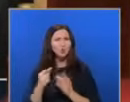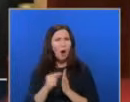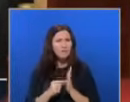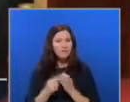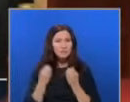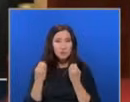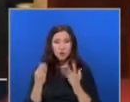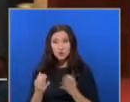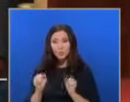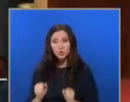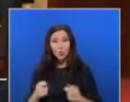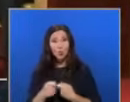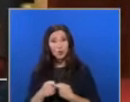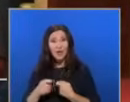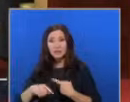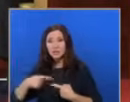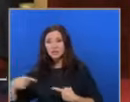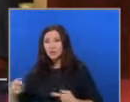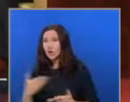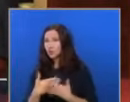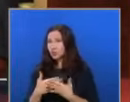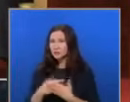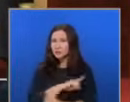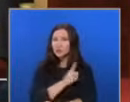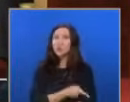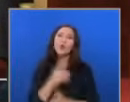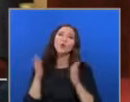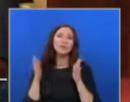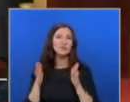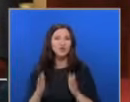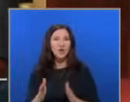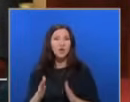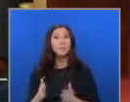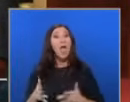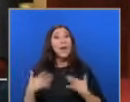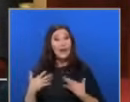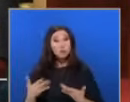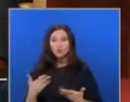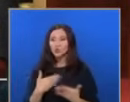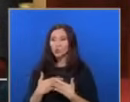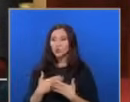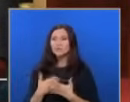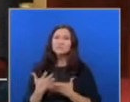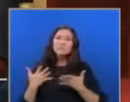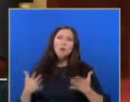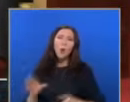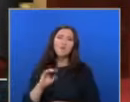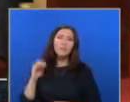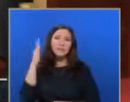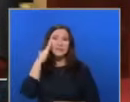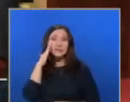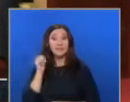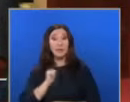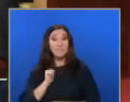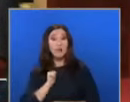възможностите за поддържане на контакти и развитие на отношенията са силно ограничени, е радостно, че отношенията ни с много европейски страни